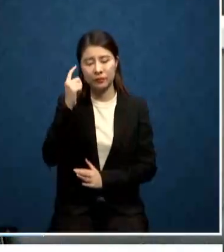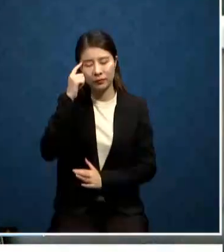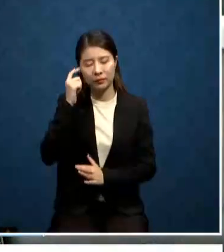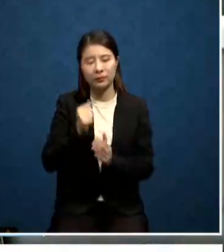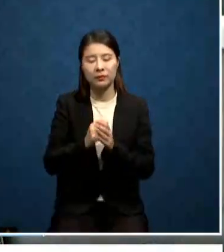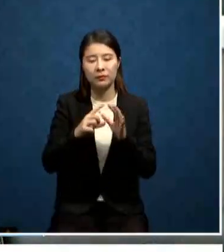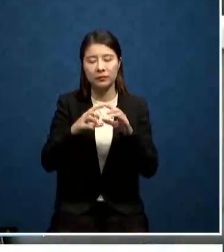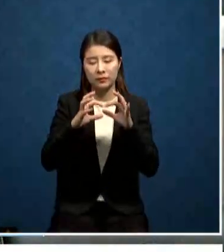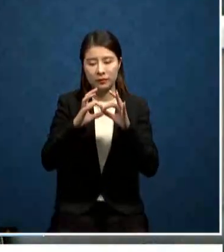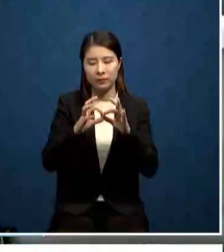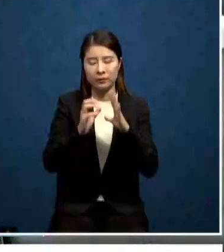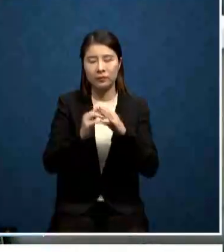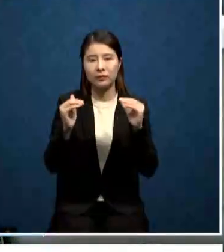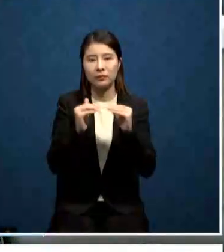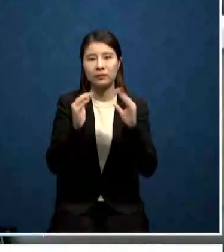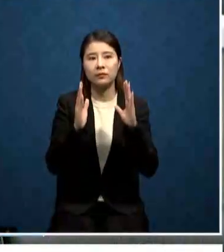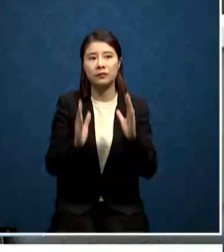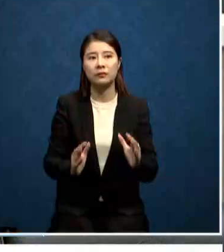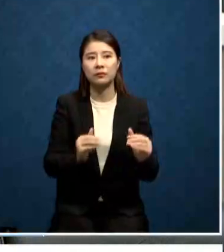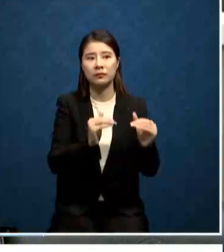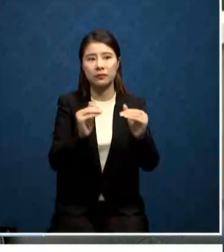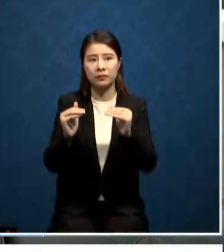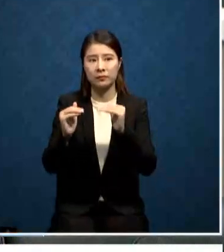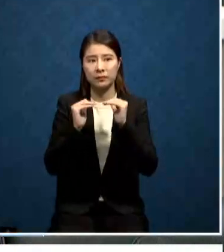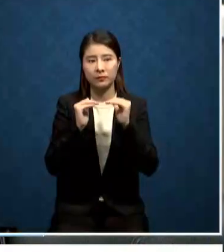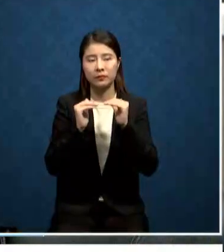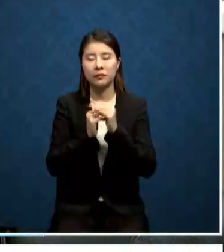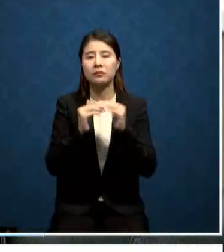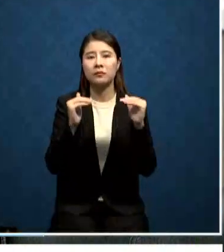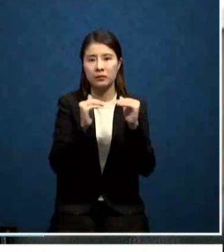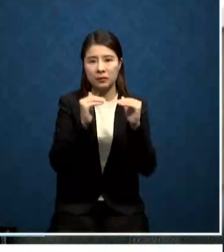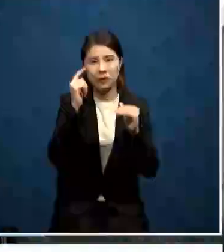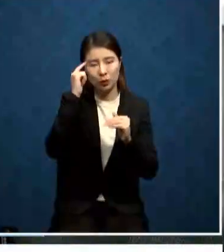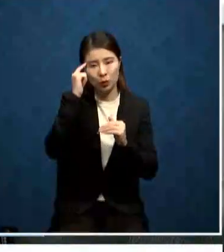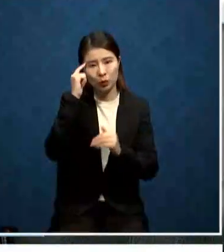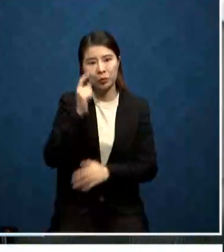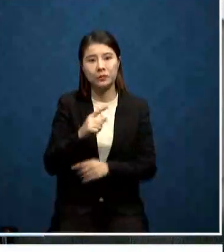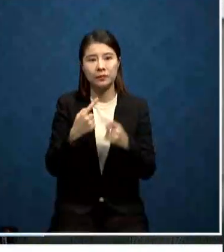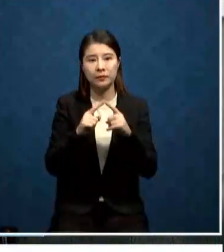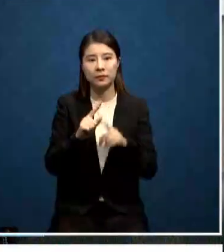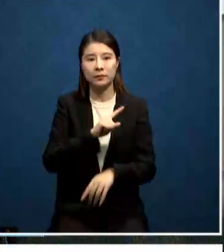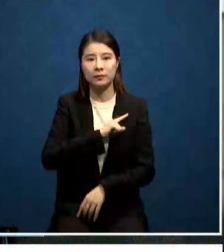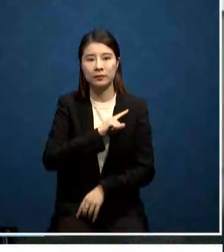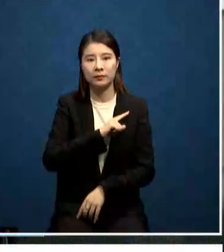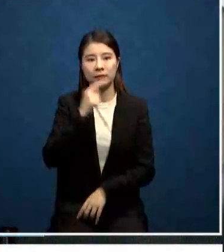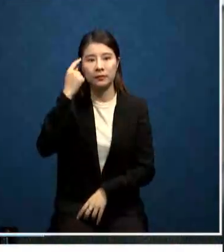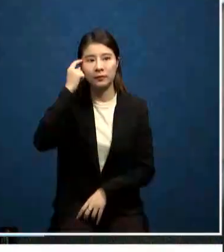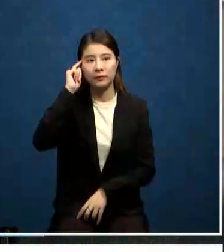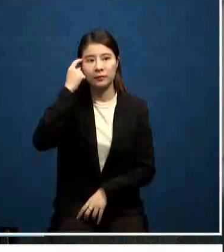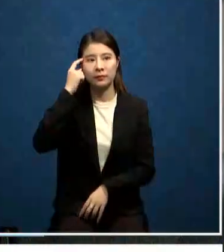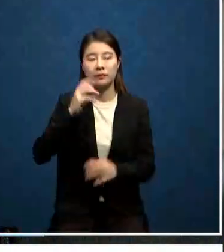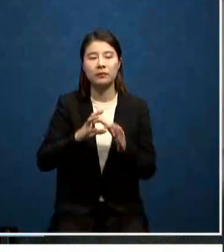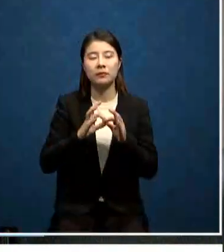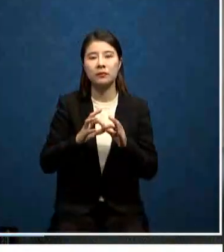ยประชาชนเนี่ยอาจจะรู้เพียงแค่สิทธิเท่านั้นเองแต่หน้าที่ก็ไม่รู้นะครับหรือว่าจะรู้สิท